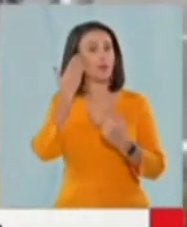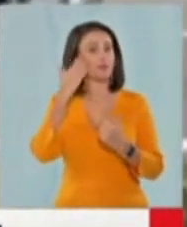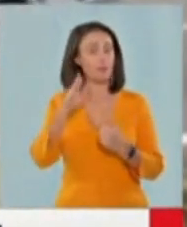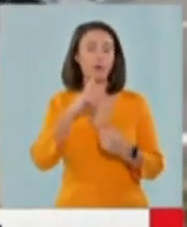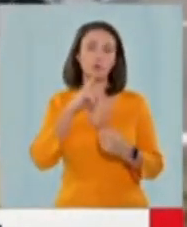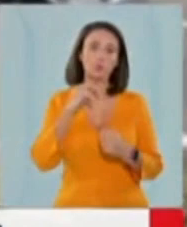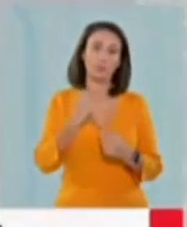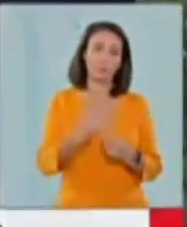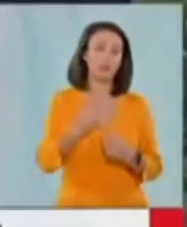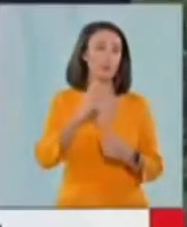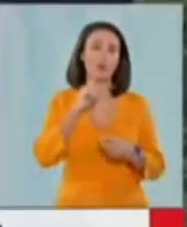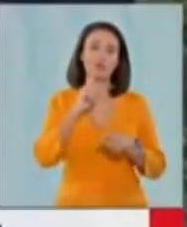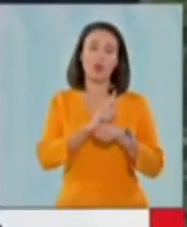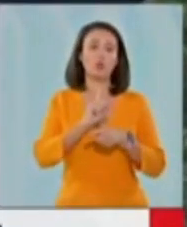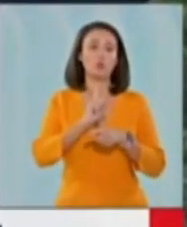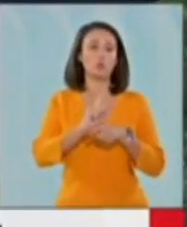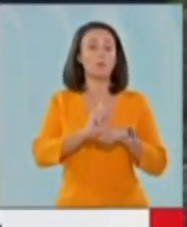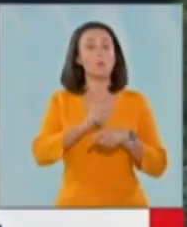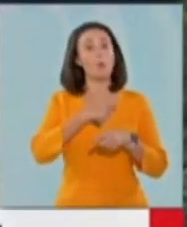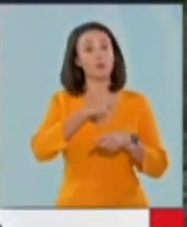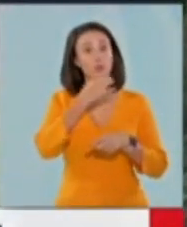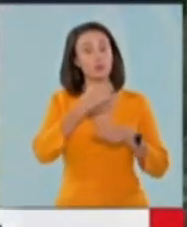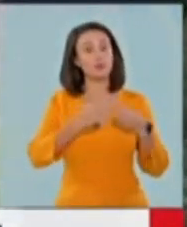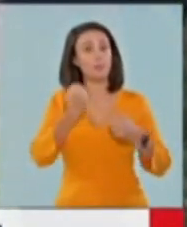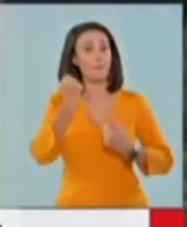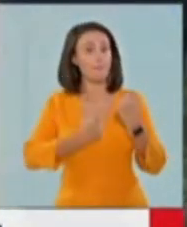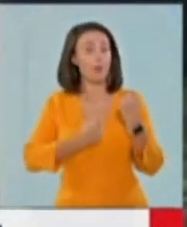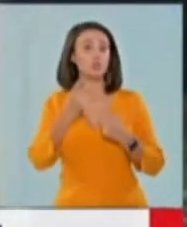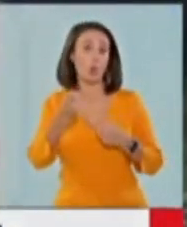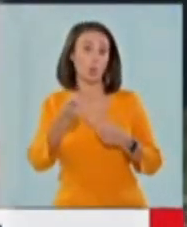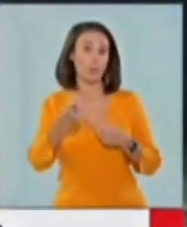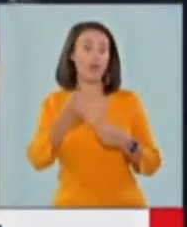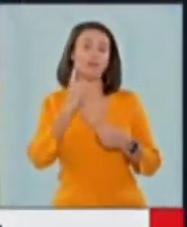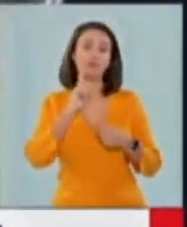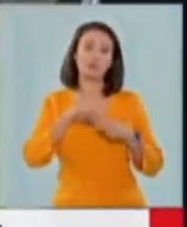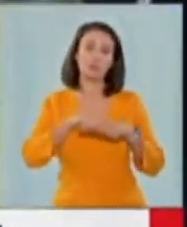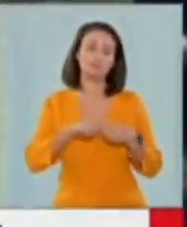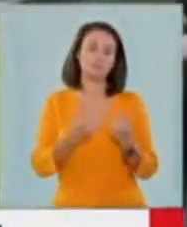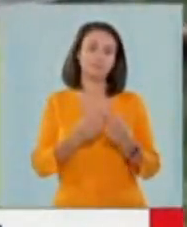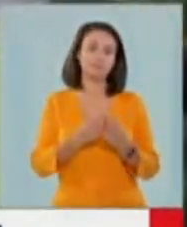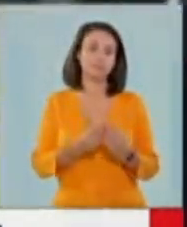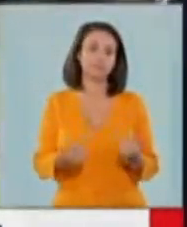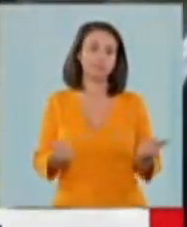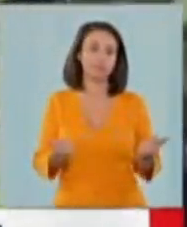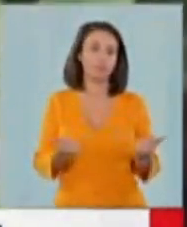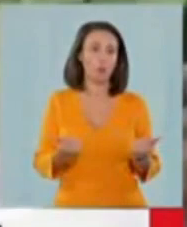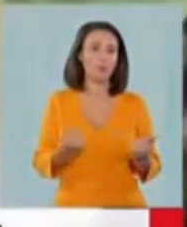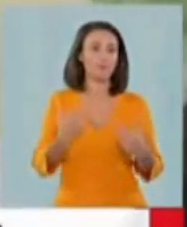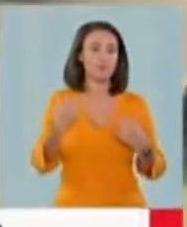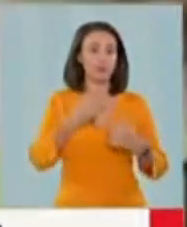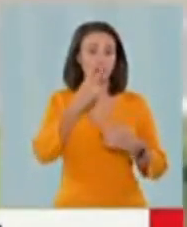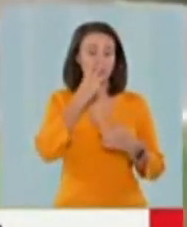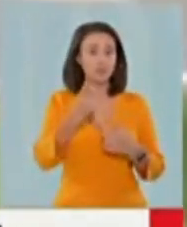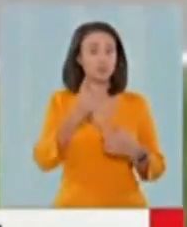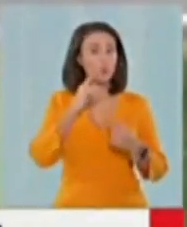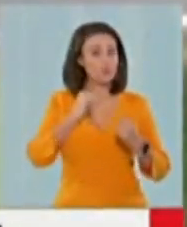nevătămat. Nu același lucru se poate spune și despre mașina pilotului, care a fost făcută praf. Spectatorii